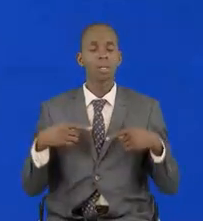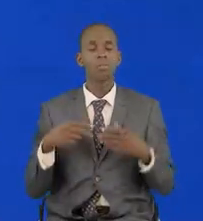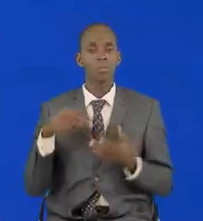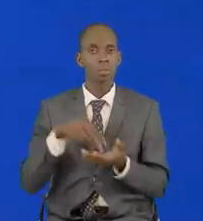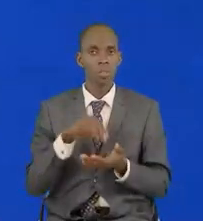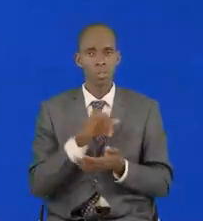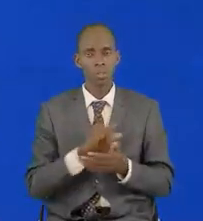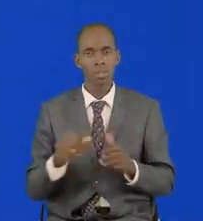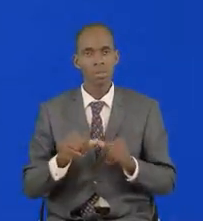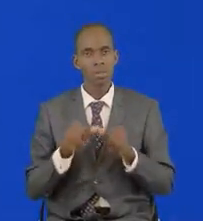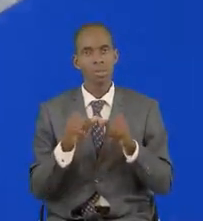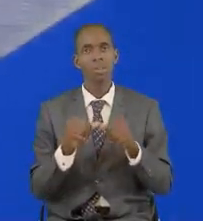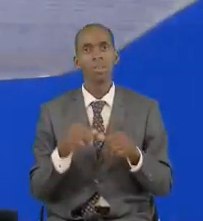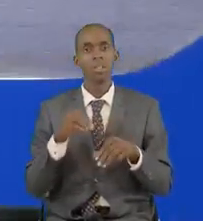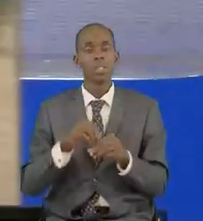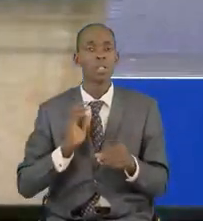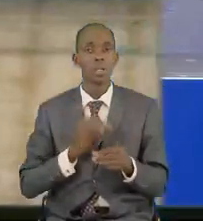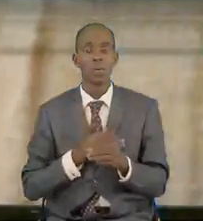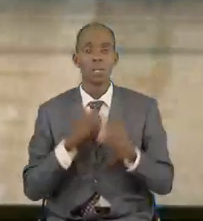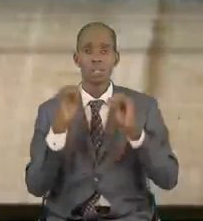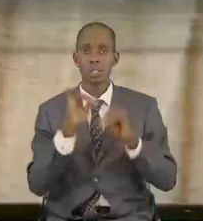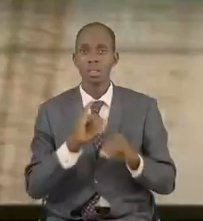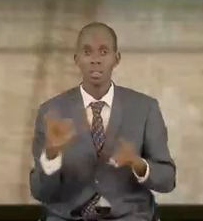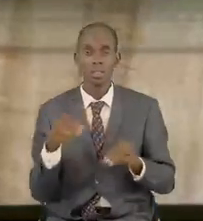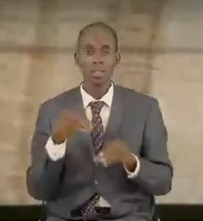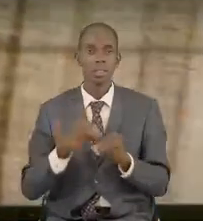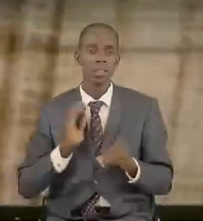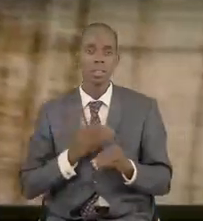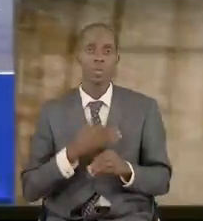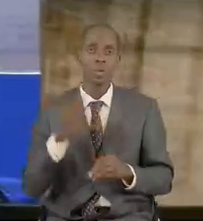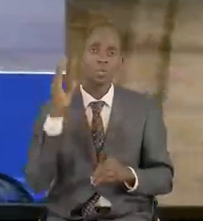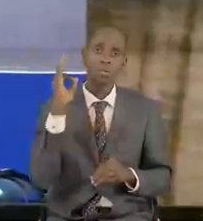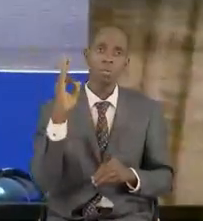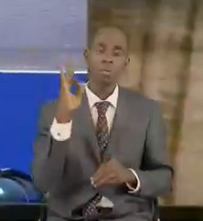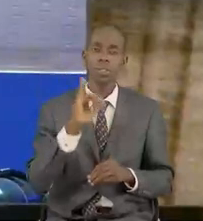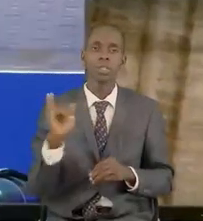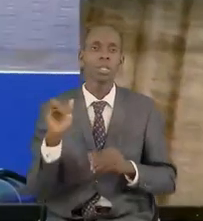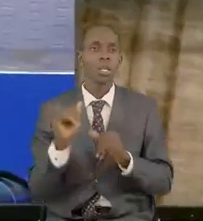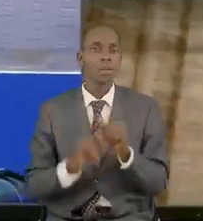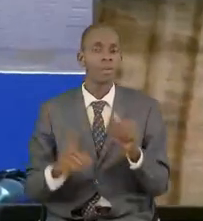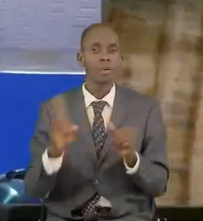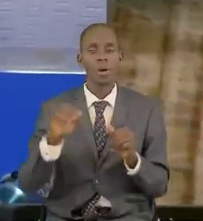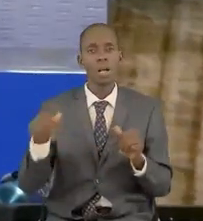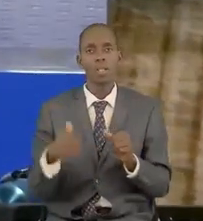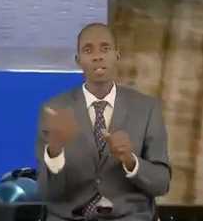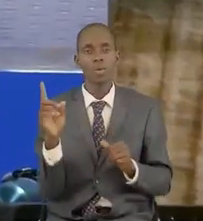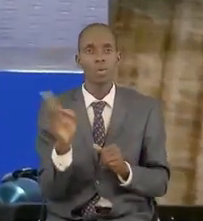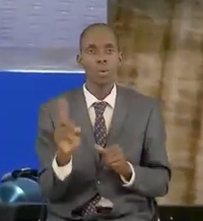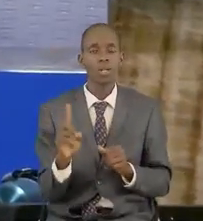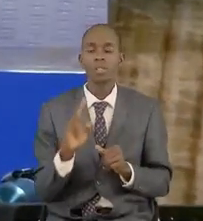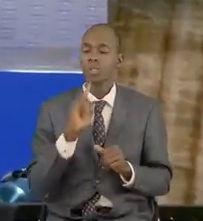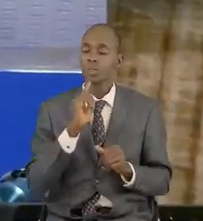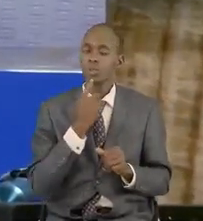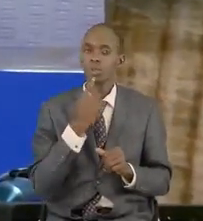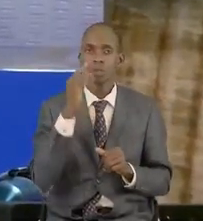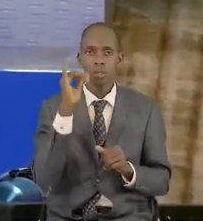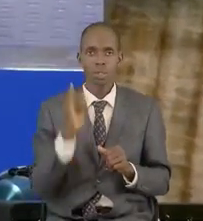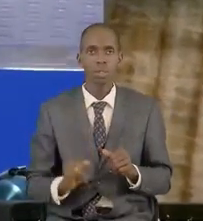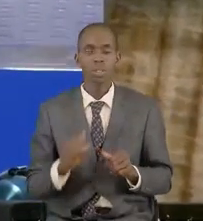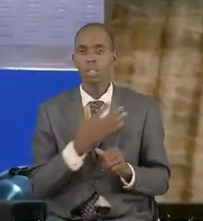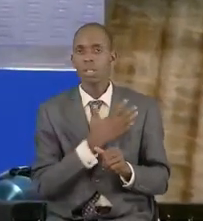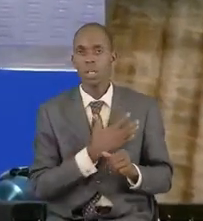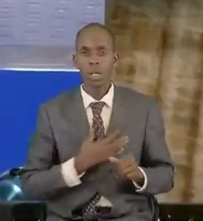de vie on combat et dans nos enseignements dans notre prédication et partout combattre